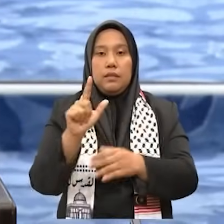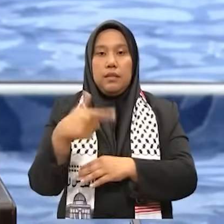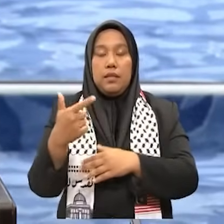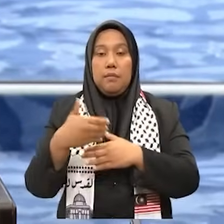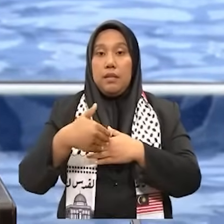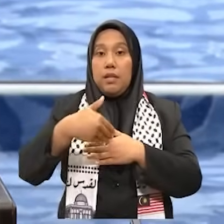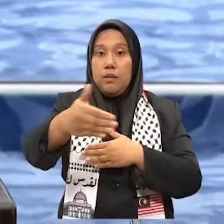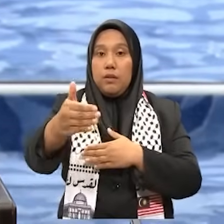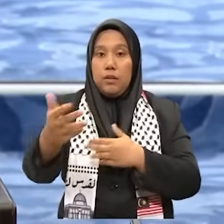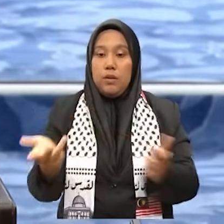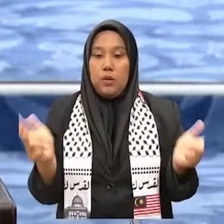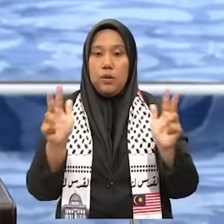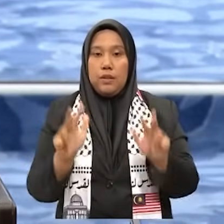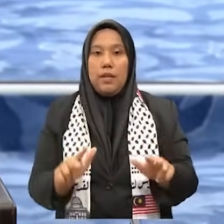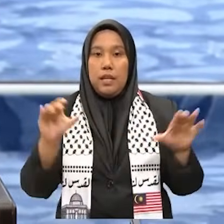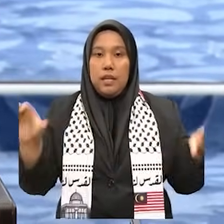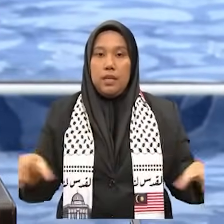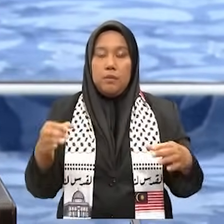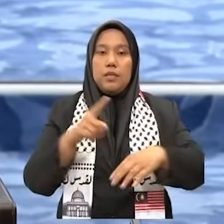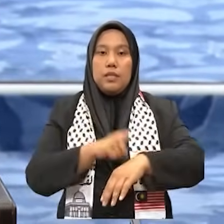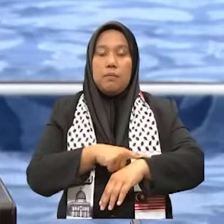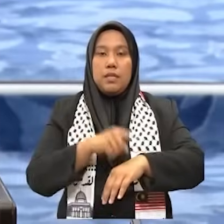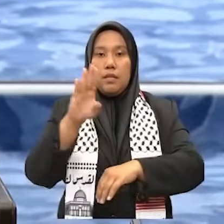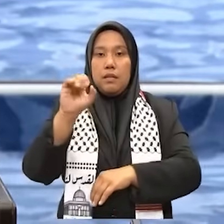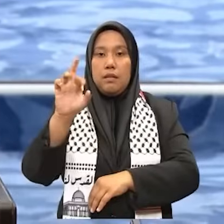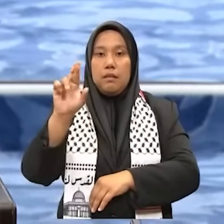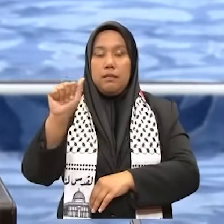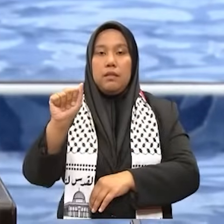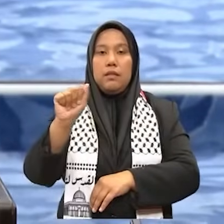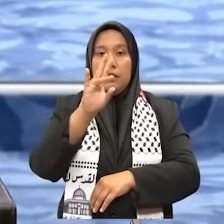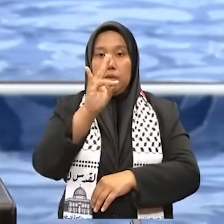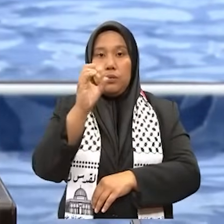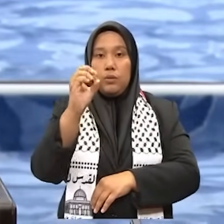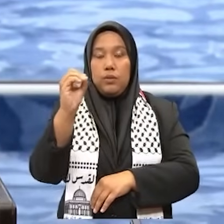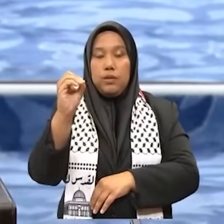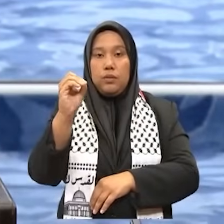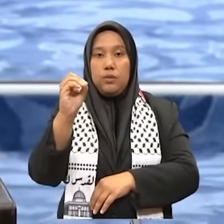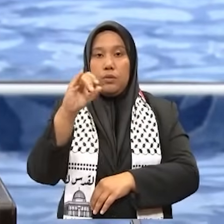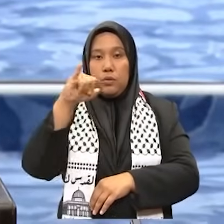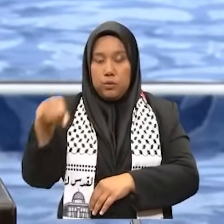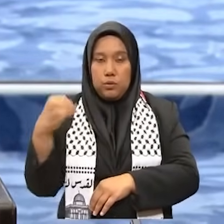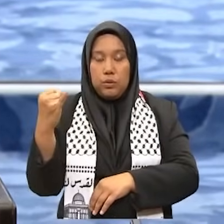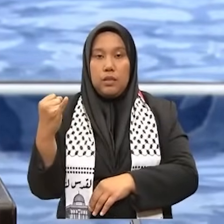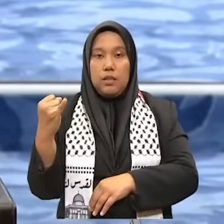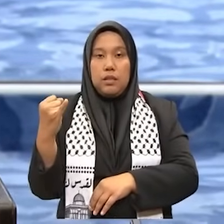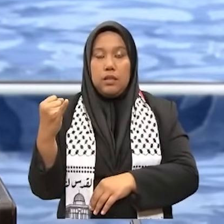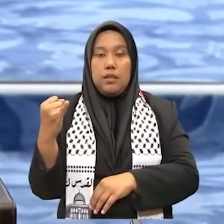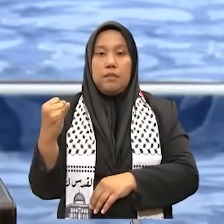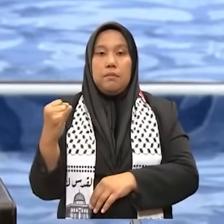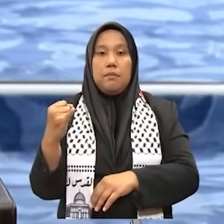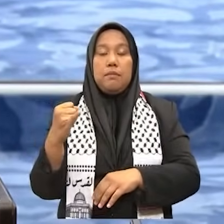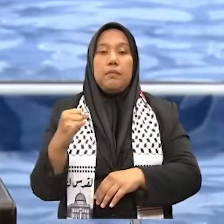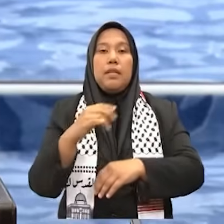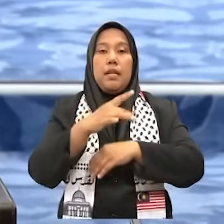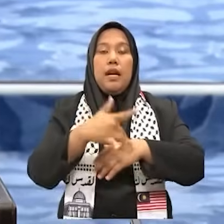kontrak yang dibuat semasa BRA. Jadi 700 juta ringgit atau lebih kurang pada peringkat awal 300 juta satu